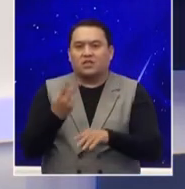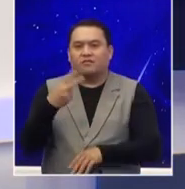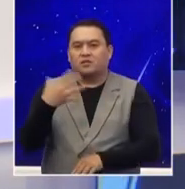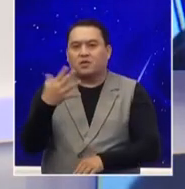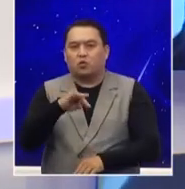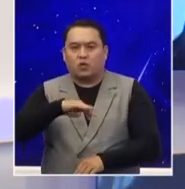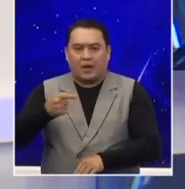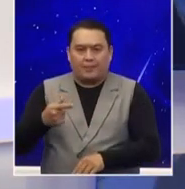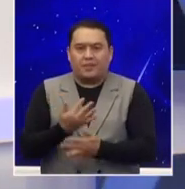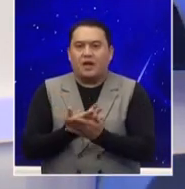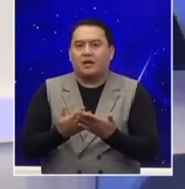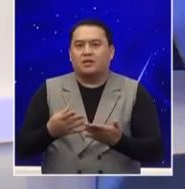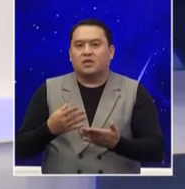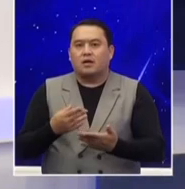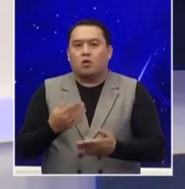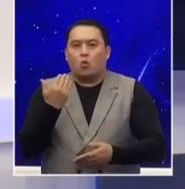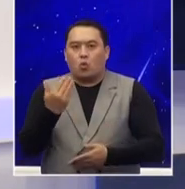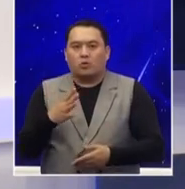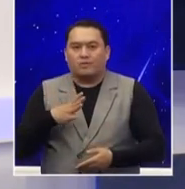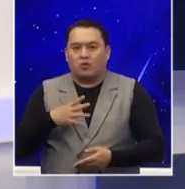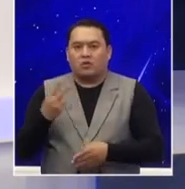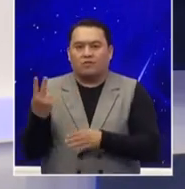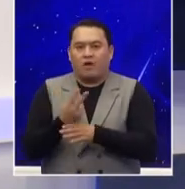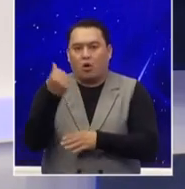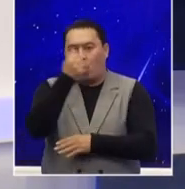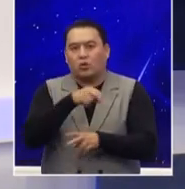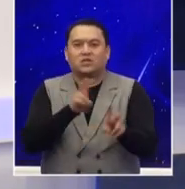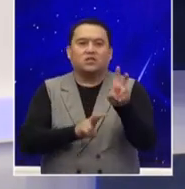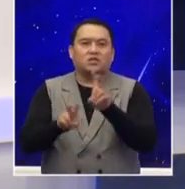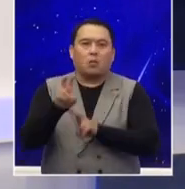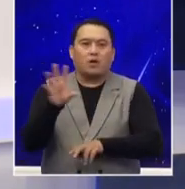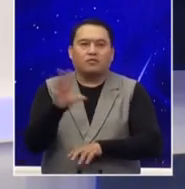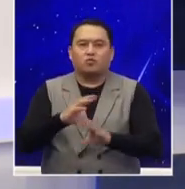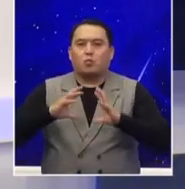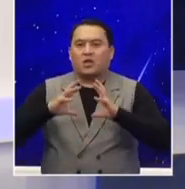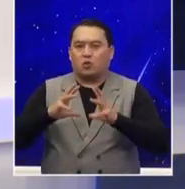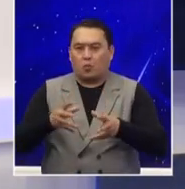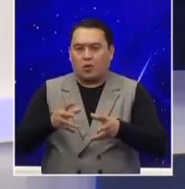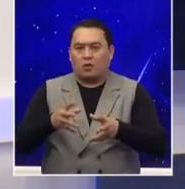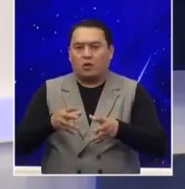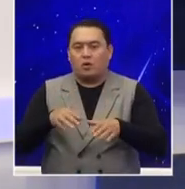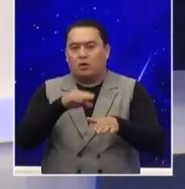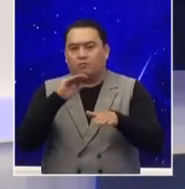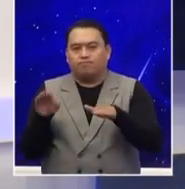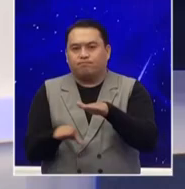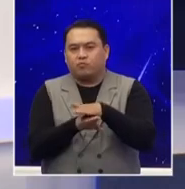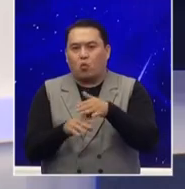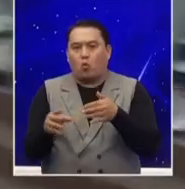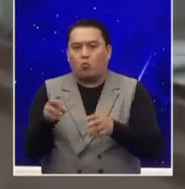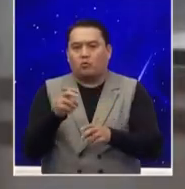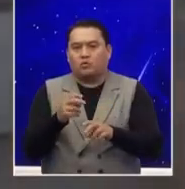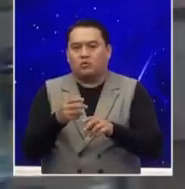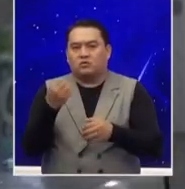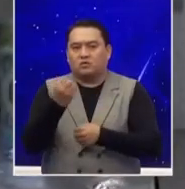грабитель оказался с репутацией его уже два года искали по всему миру подкоп гибели рный салон в центре